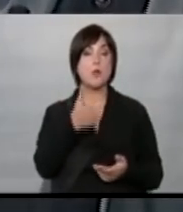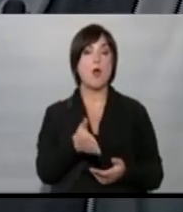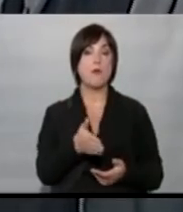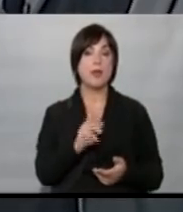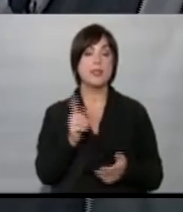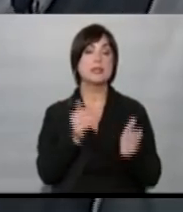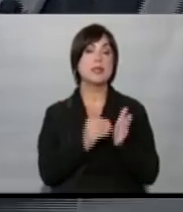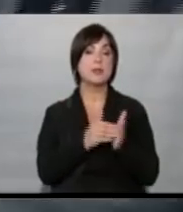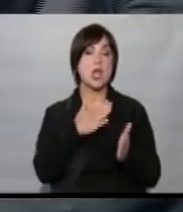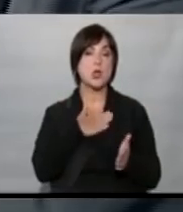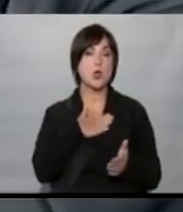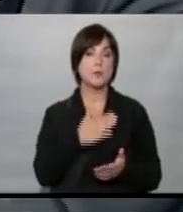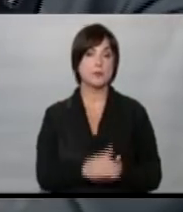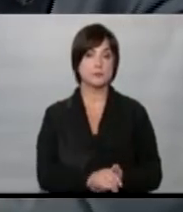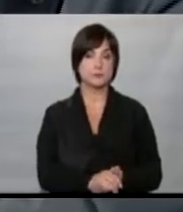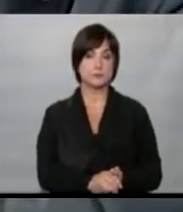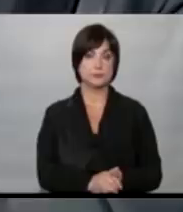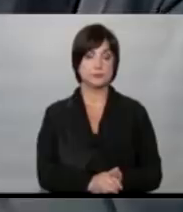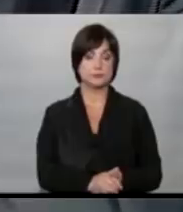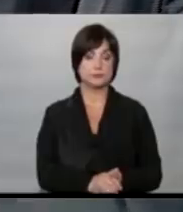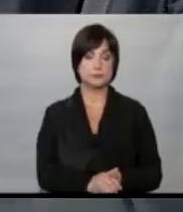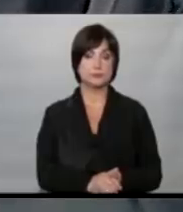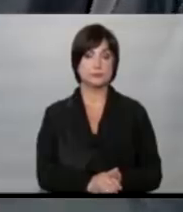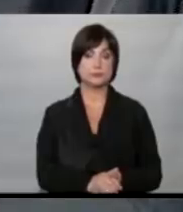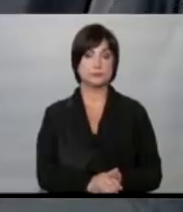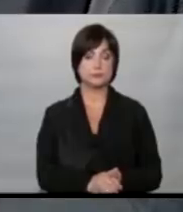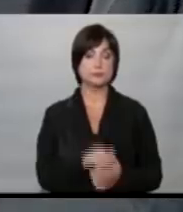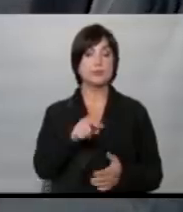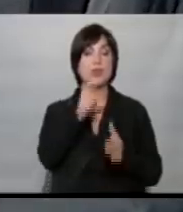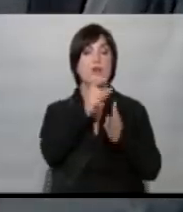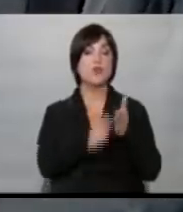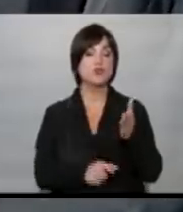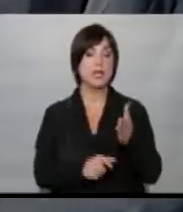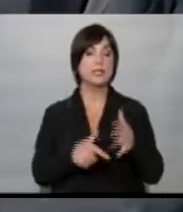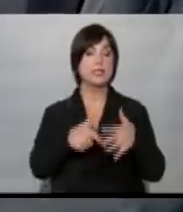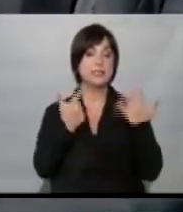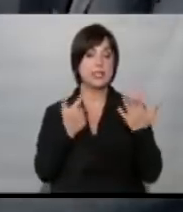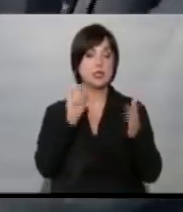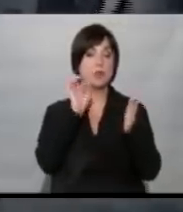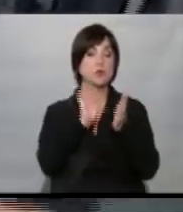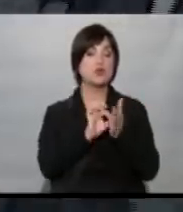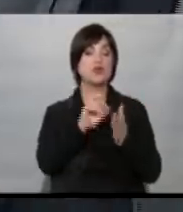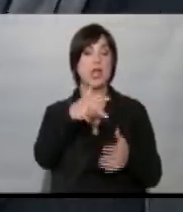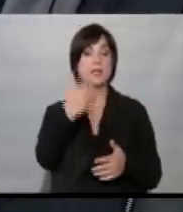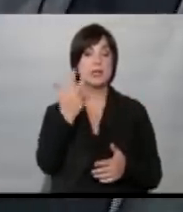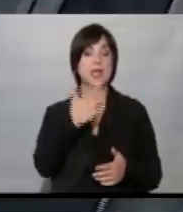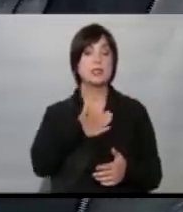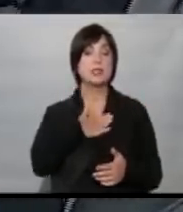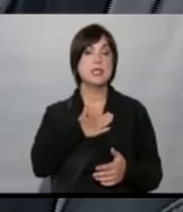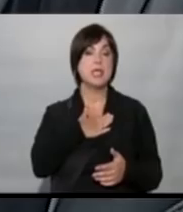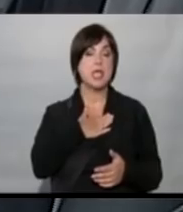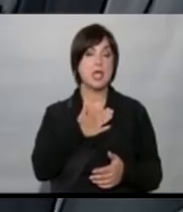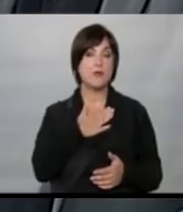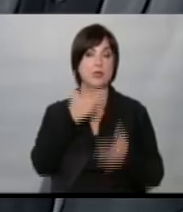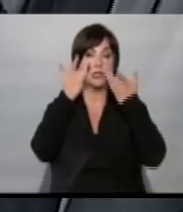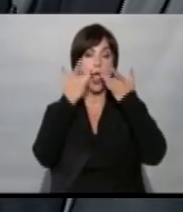треба да го има. Јас ви кажам, не сме да се занимаваме. Меѓутоа, во член 7.3, ние